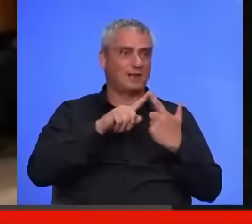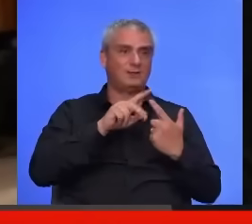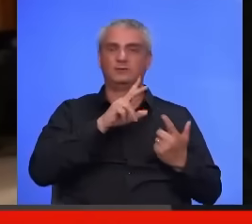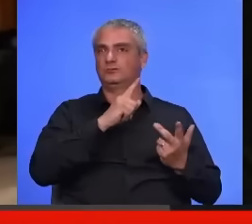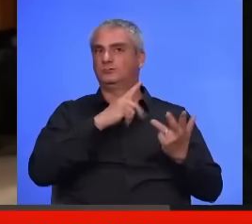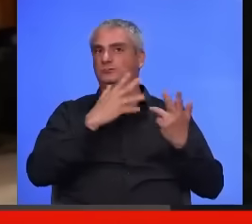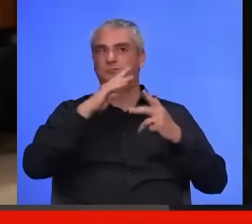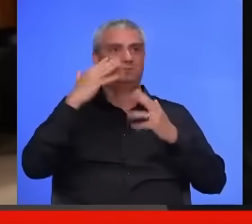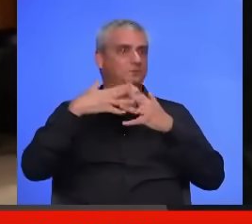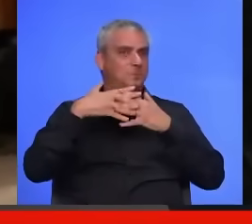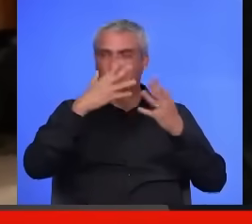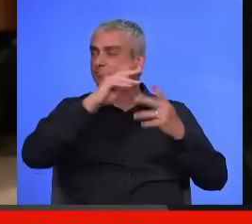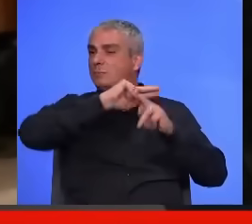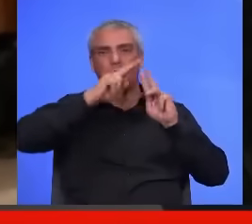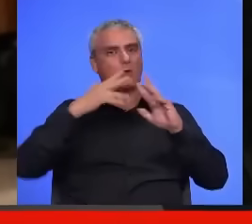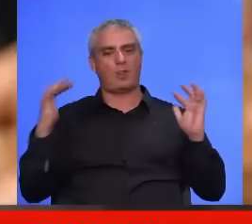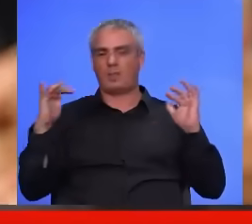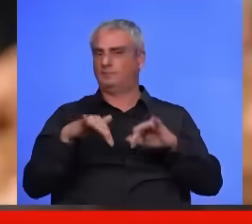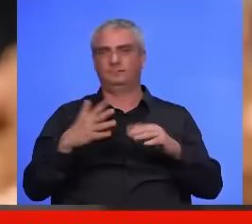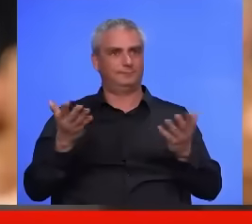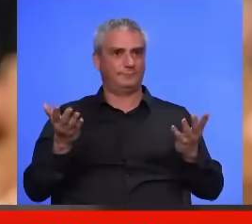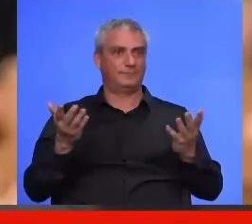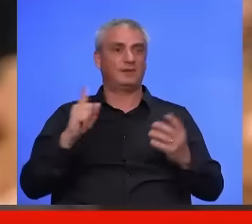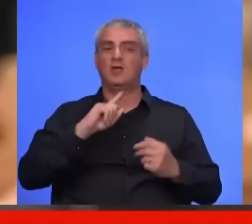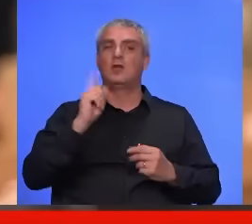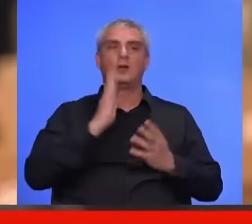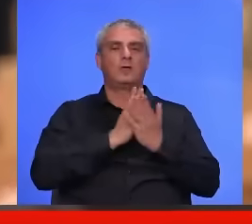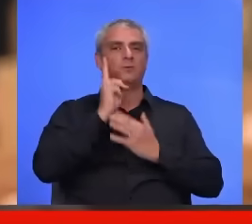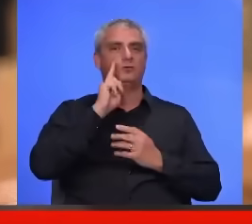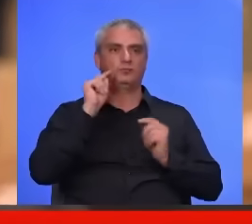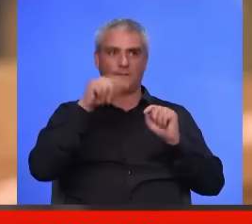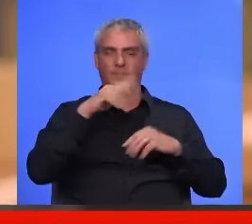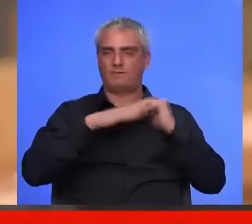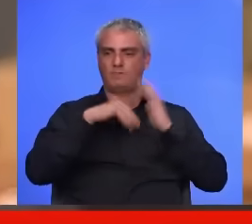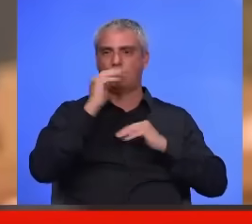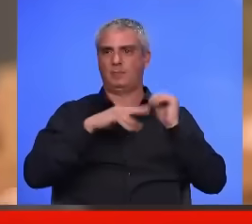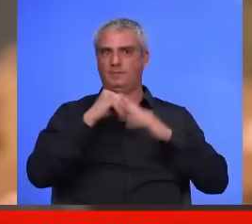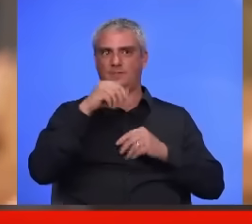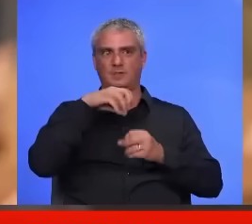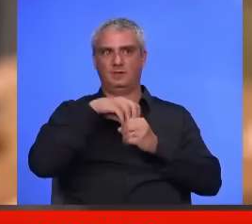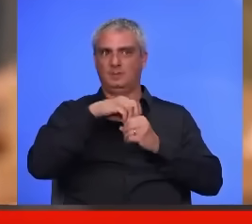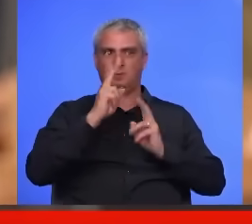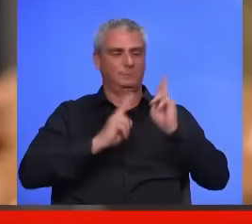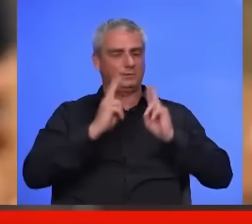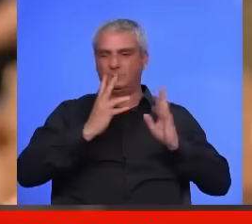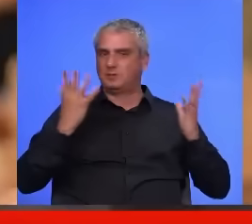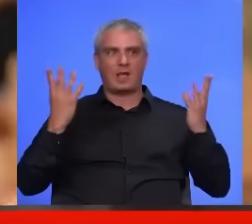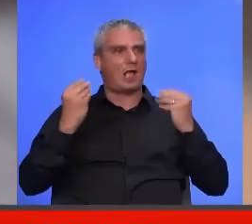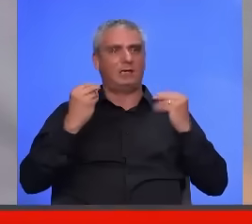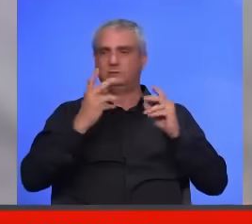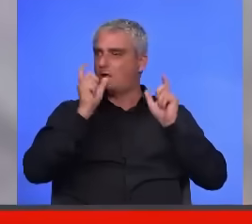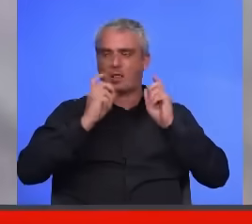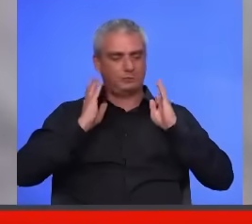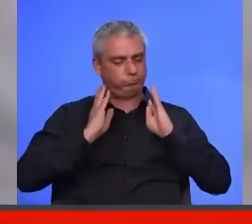אנגלוסקסים ומכל העולם כל יום שישי באים ובונים פה ב קו יצור